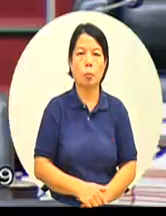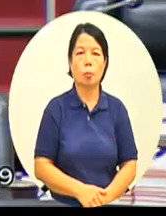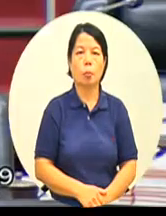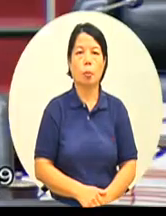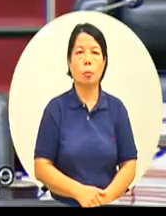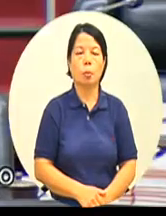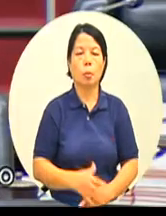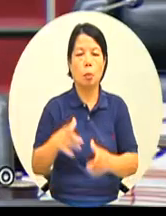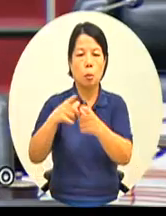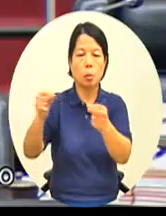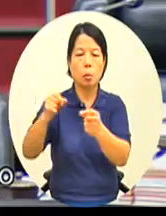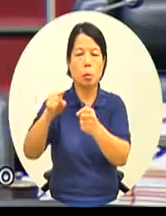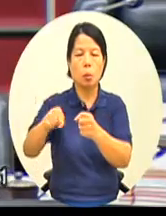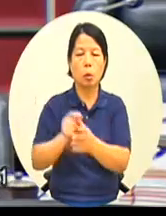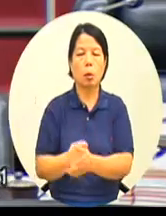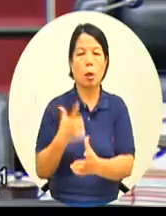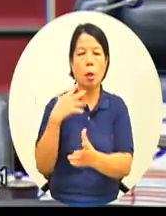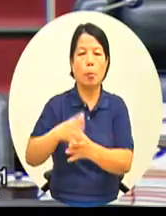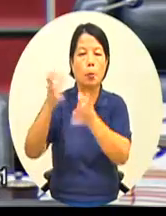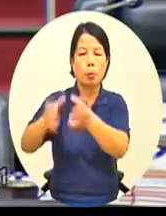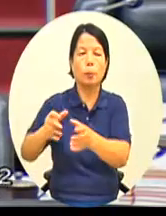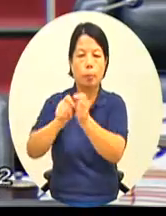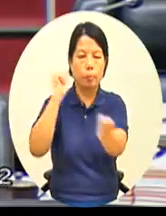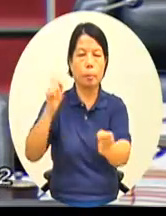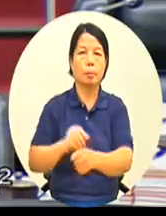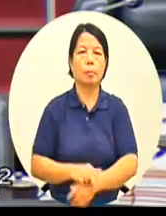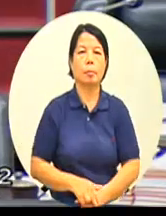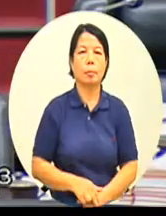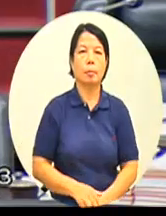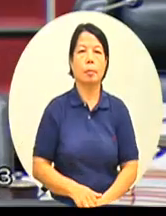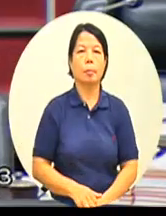日本早就跑很久了，我们跟日本比是有一点